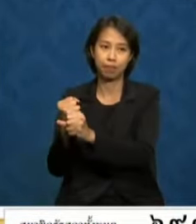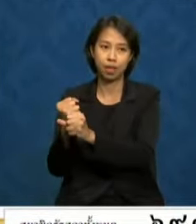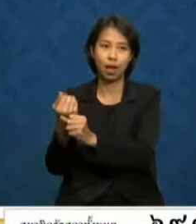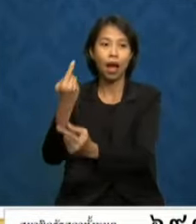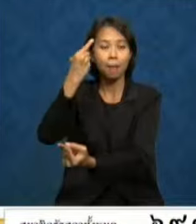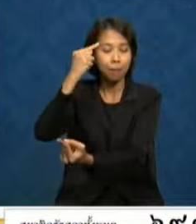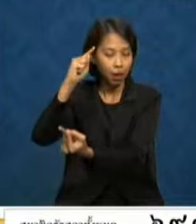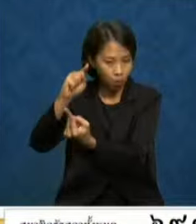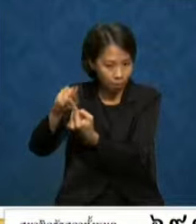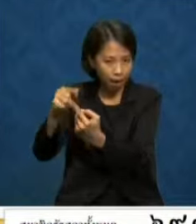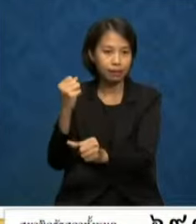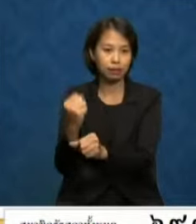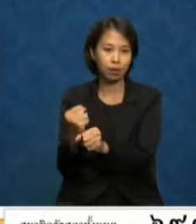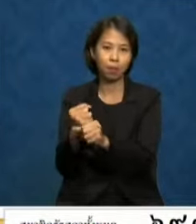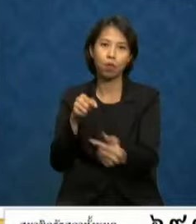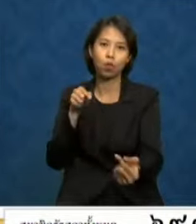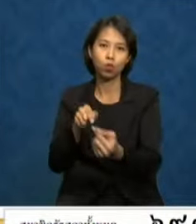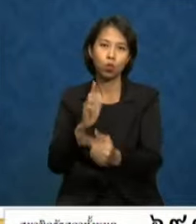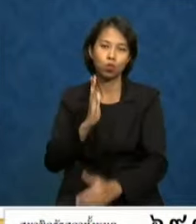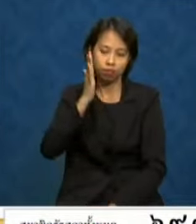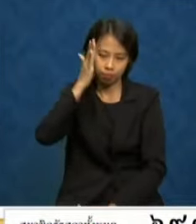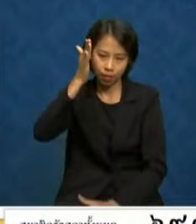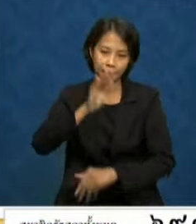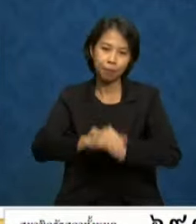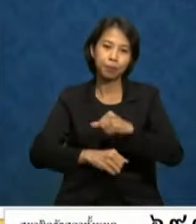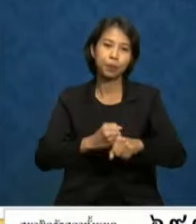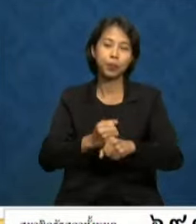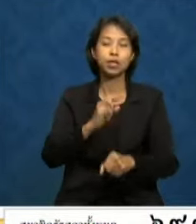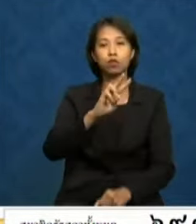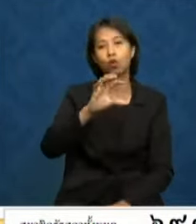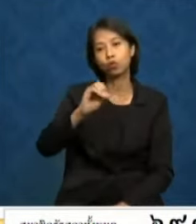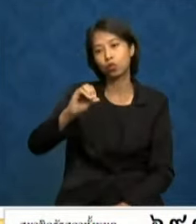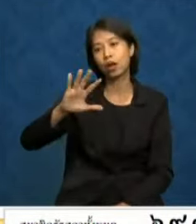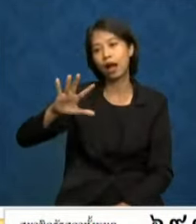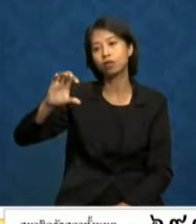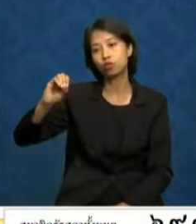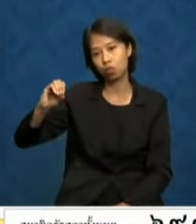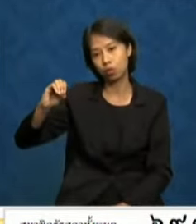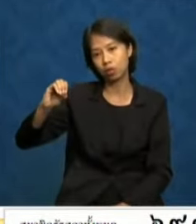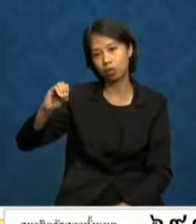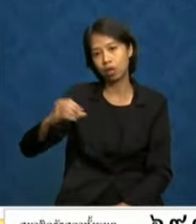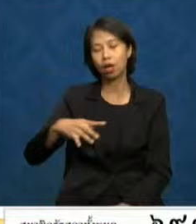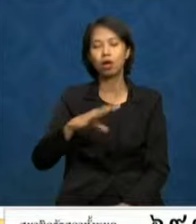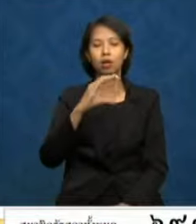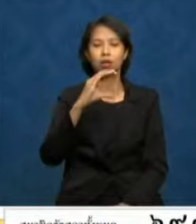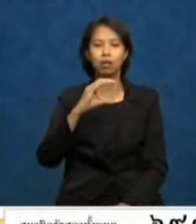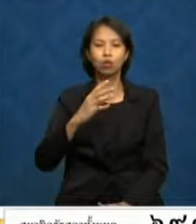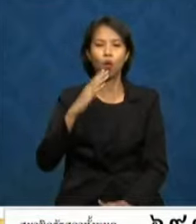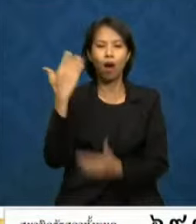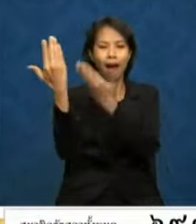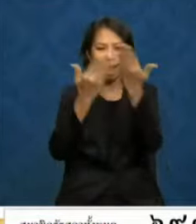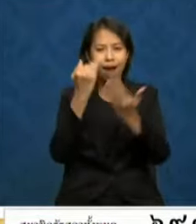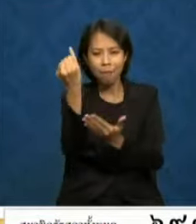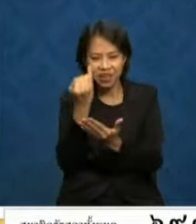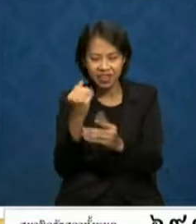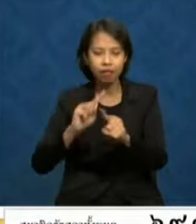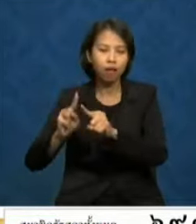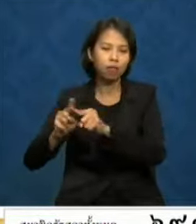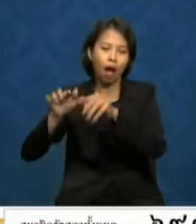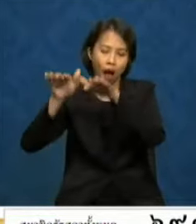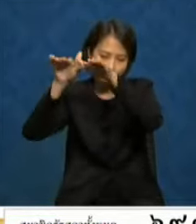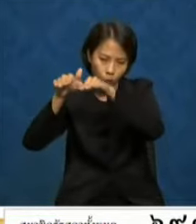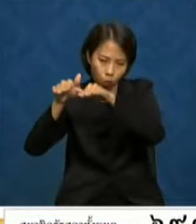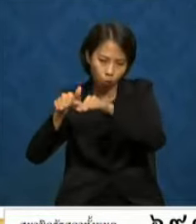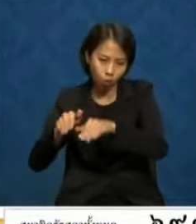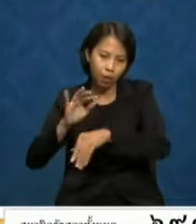ที่จะไปสู่ความเป็นกลางทางคาร์บอนในปี2050แล้วก็จะลดก๊าซเรือนกระจกในทุกชนิดให้ได้ภาย